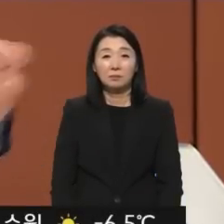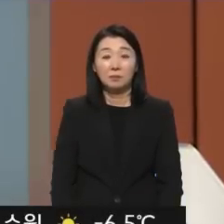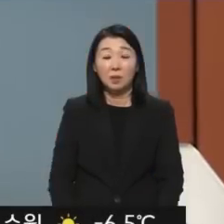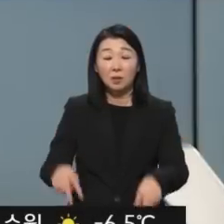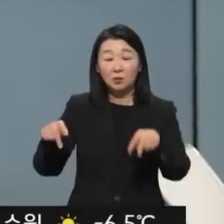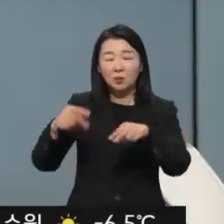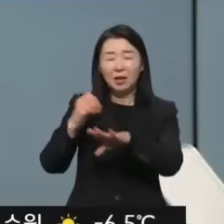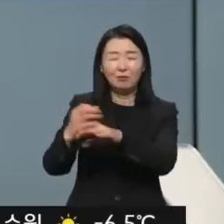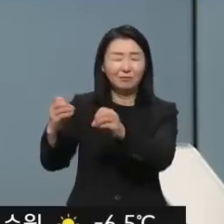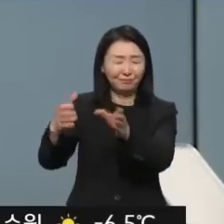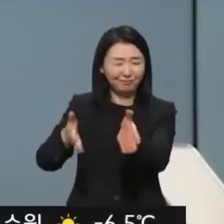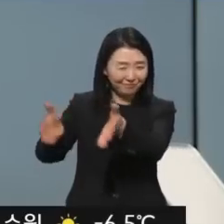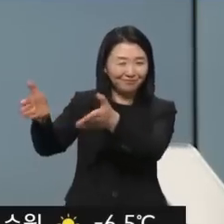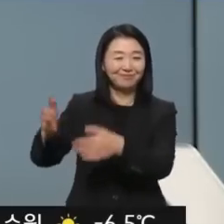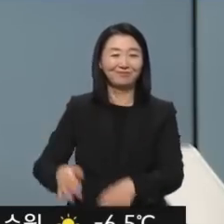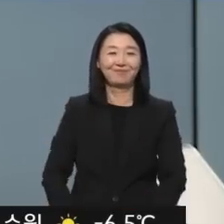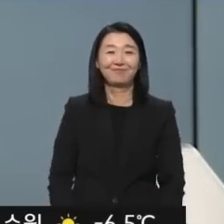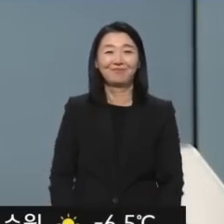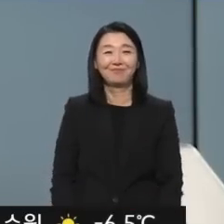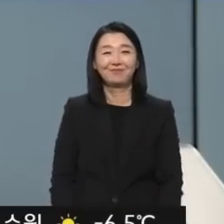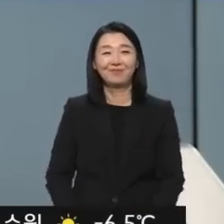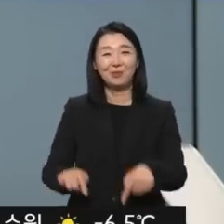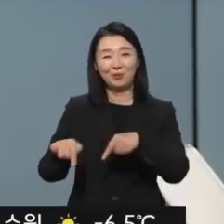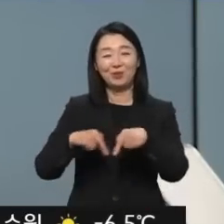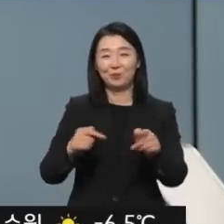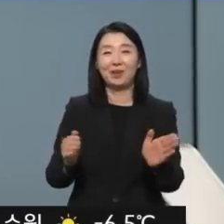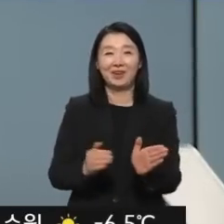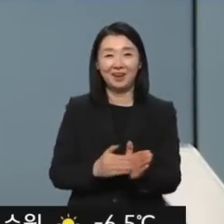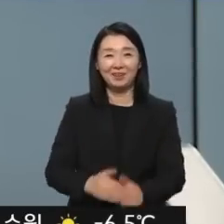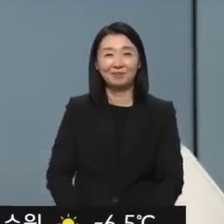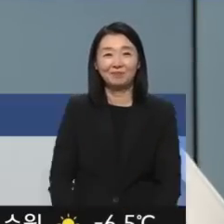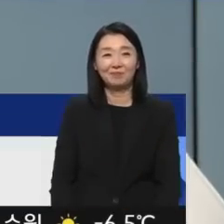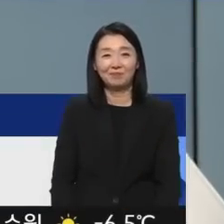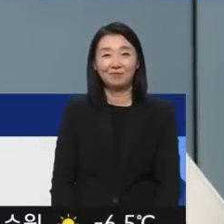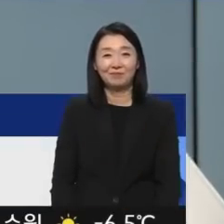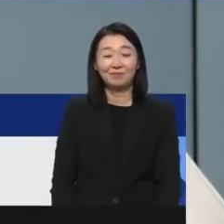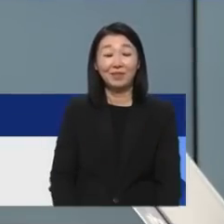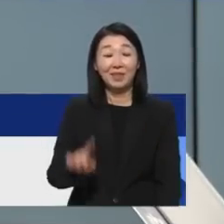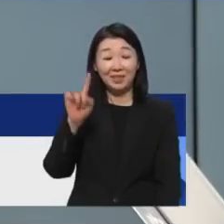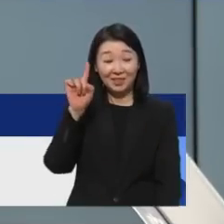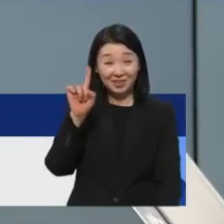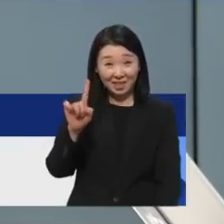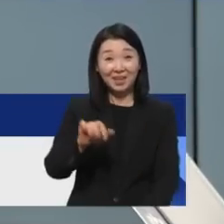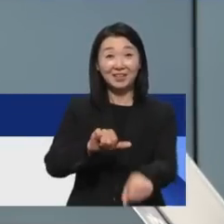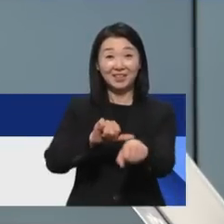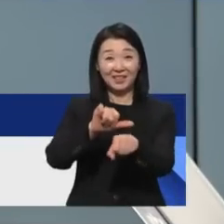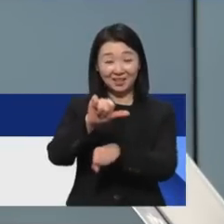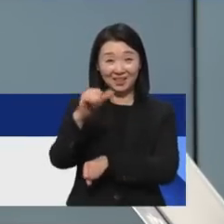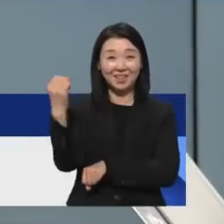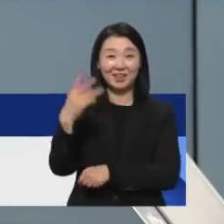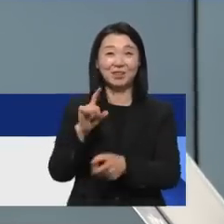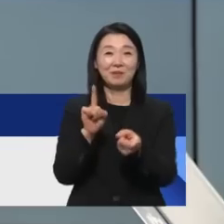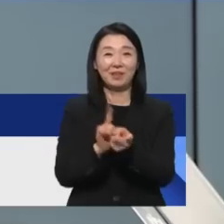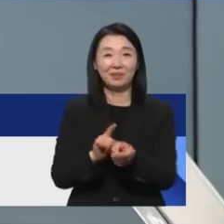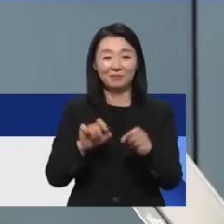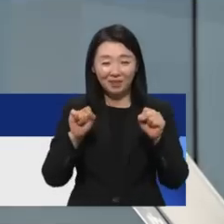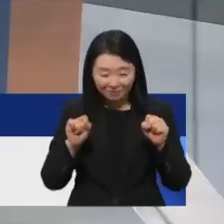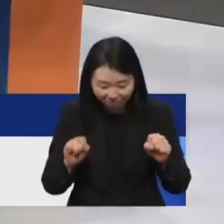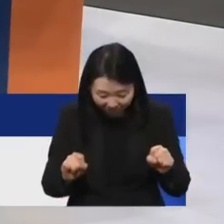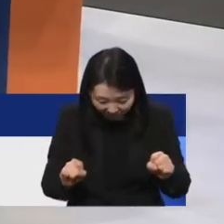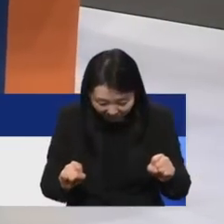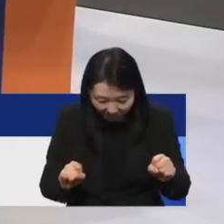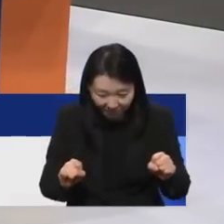얘기는 둘이 나중에 끝나고 또 추가로 하고요. 오늘 정치부에는 여기까지 하겠습니다. 저희는 내일도 오후 5시 정각에 다시 찾아뵙겠습니다.